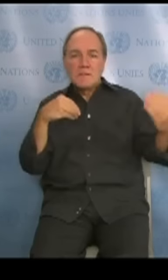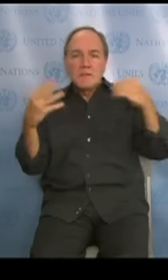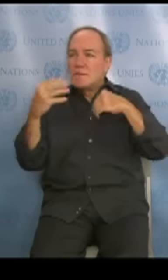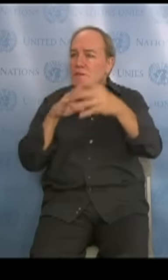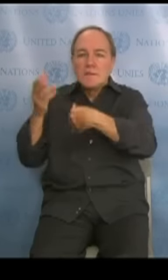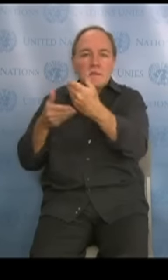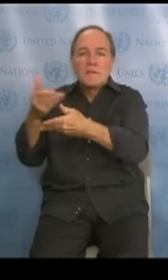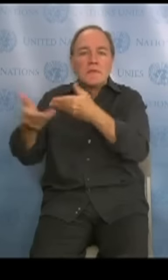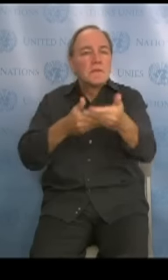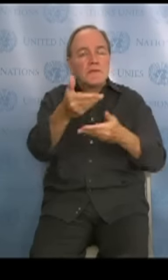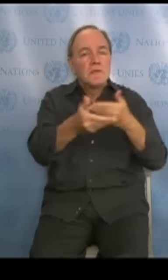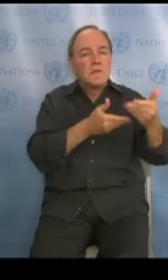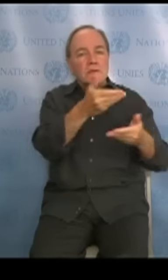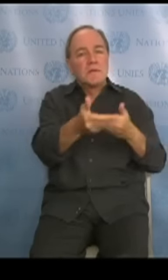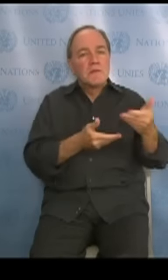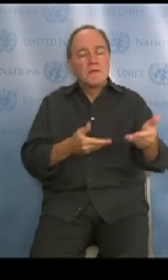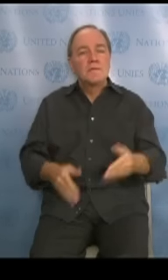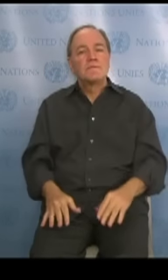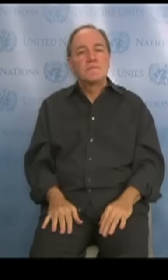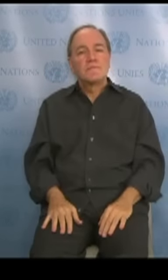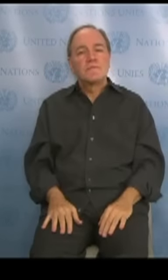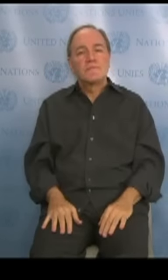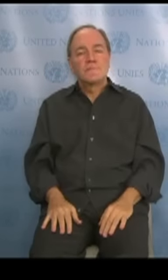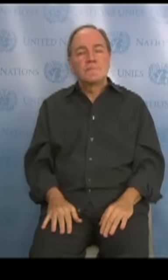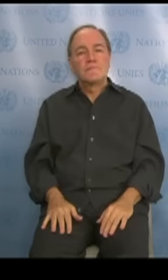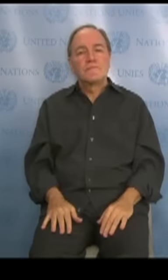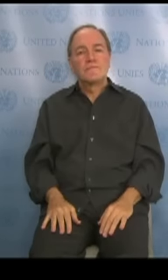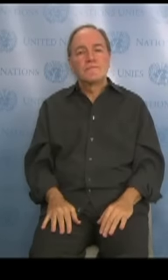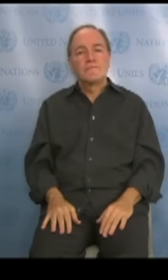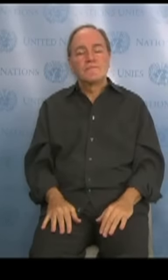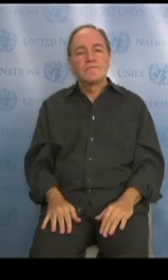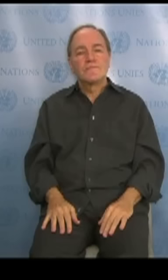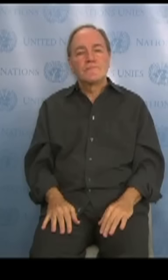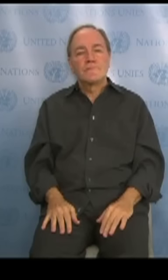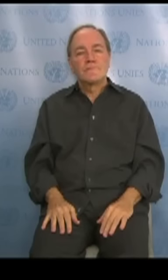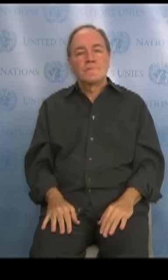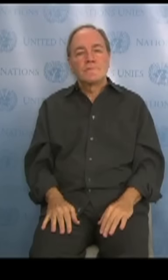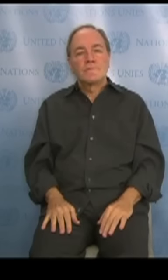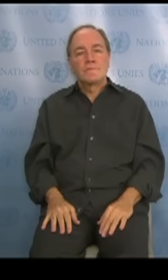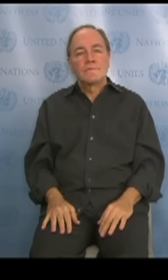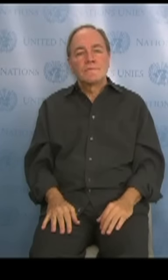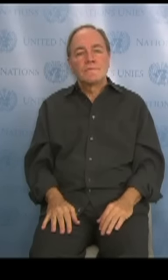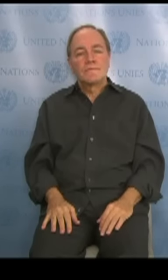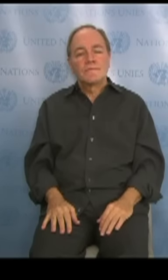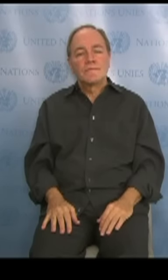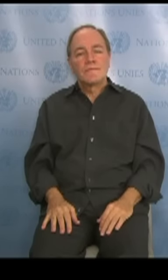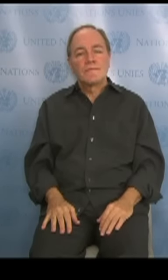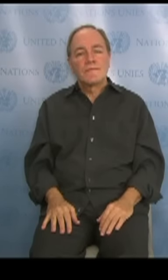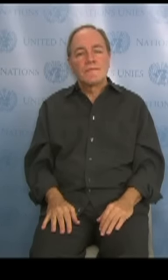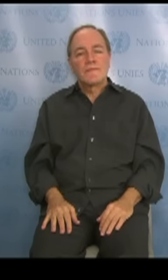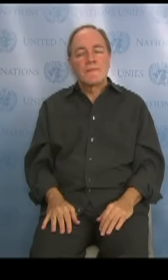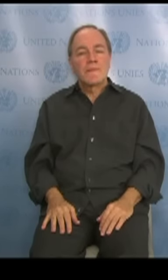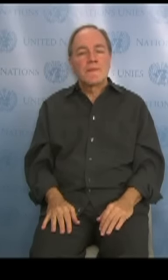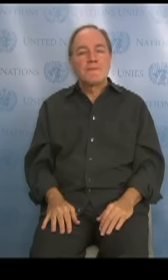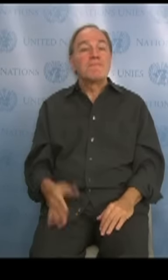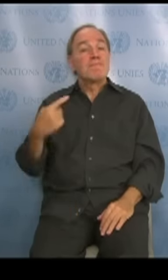action durable ne peut être envisagée. Lorsque l'on examine ce que l'insécurité maritime